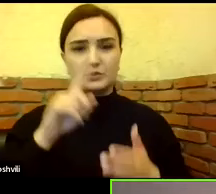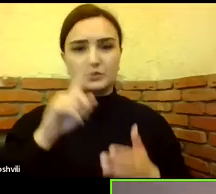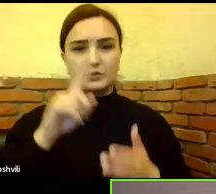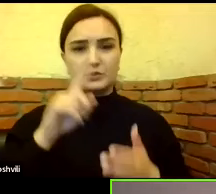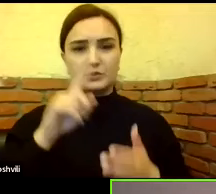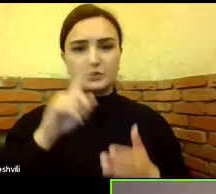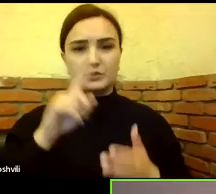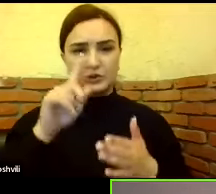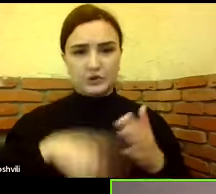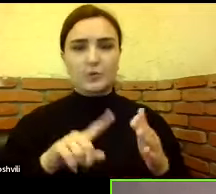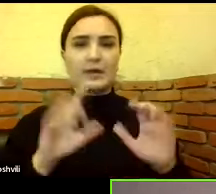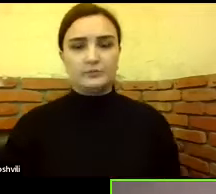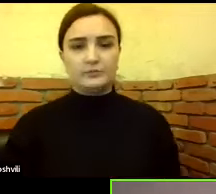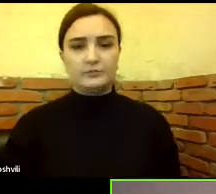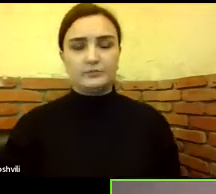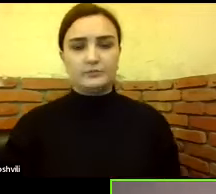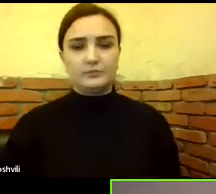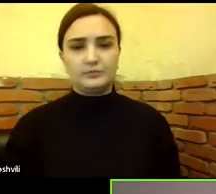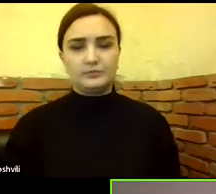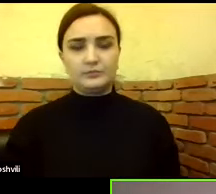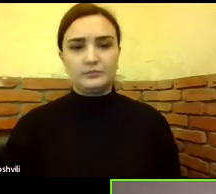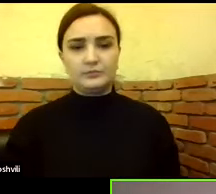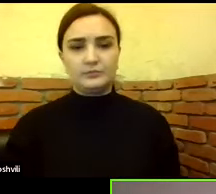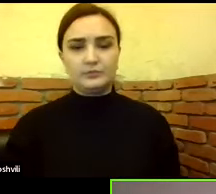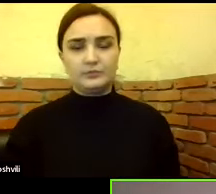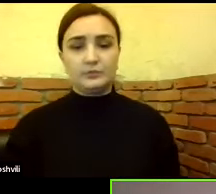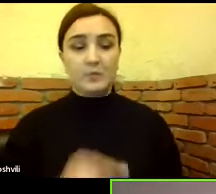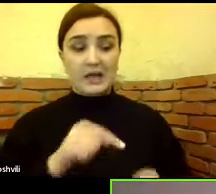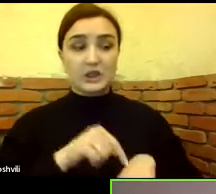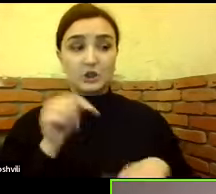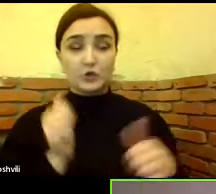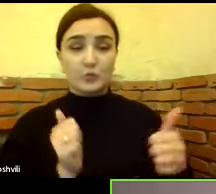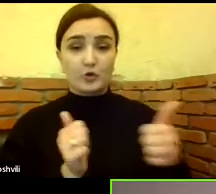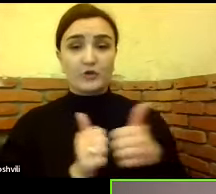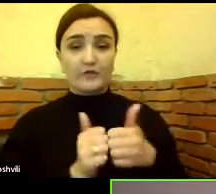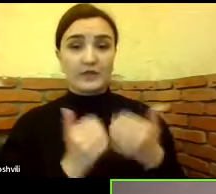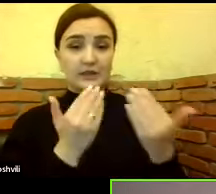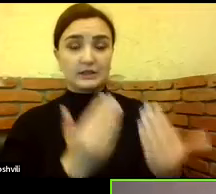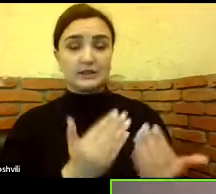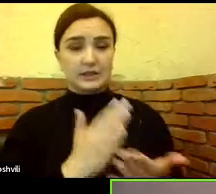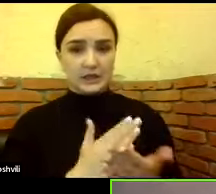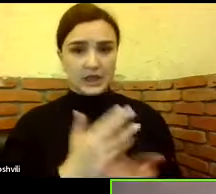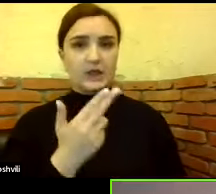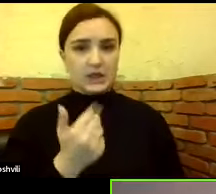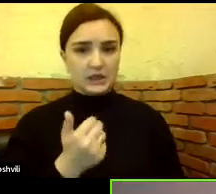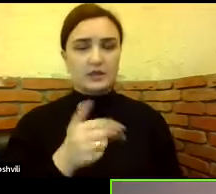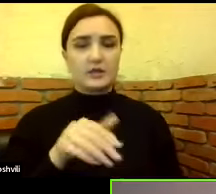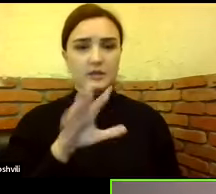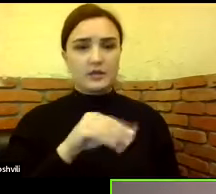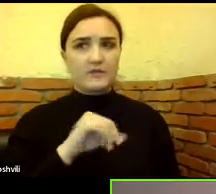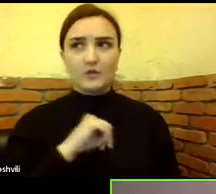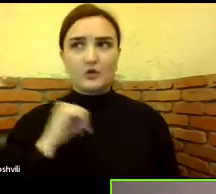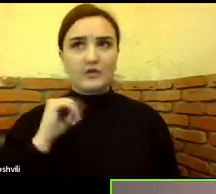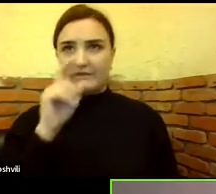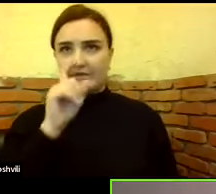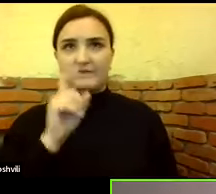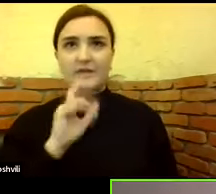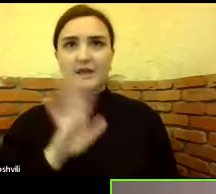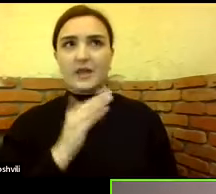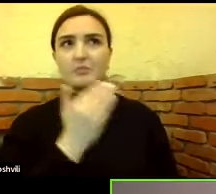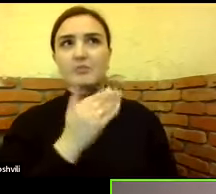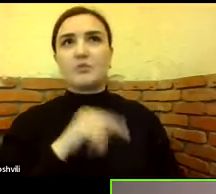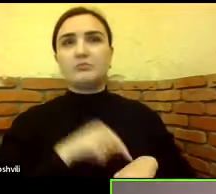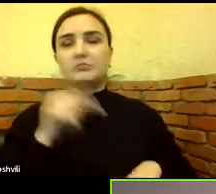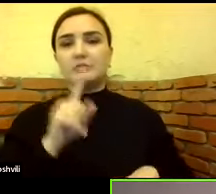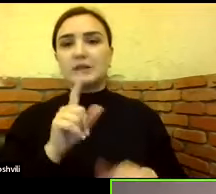რომ ის გვერდით ხარ, ბუნებრივია, რომ ბოლომდე არ გესმის, რას გადის და ვერ გაიჭებ მაგას. და ეგ